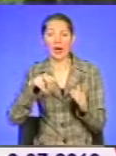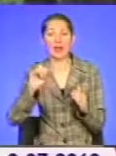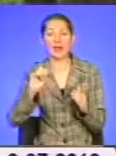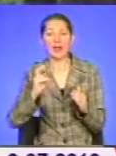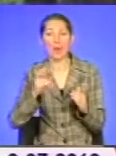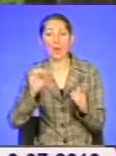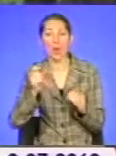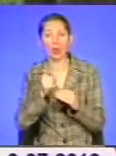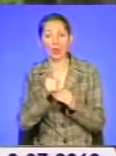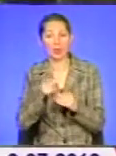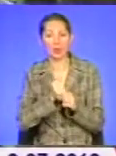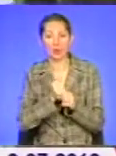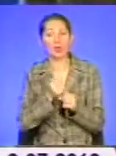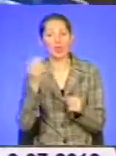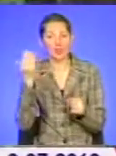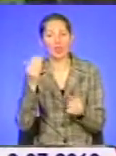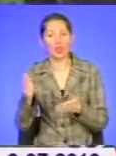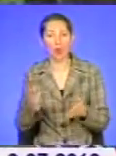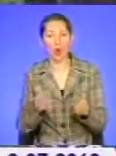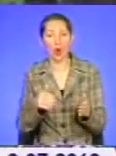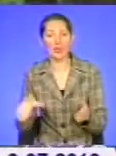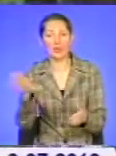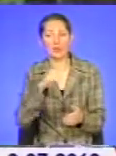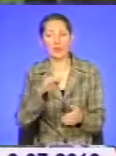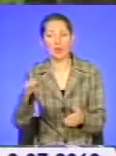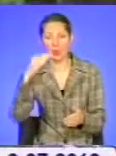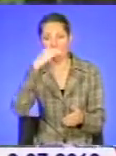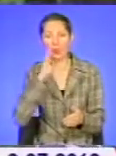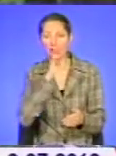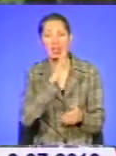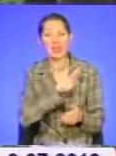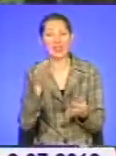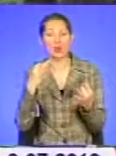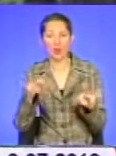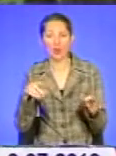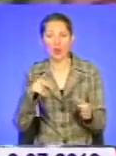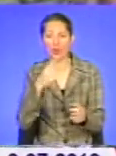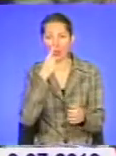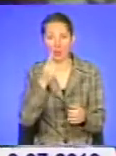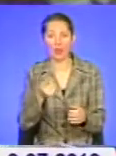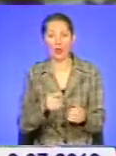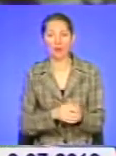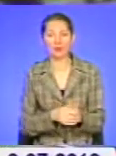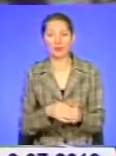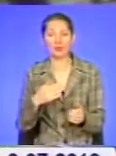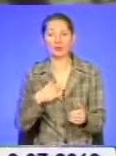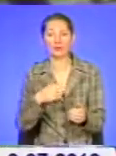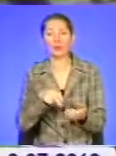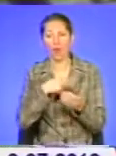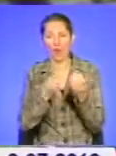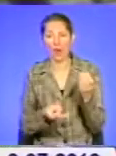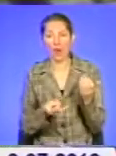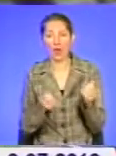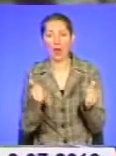дітям дозволяють туди йти. А чому не всім дозволяють? Ну, батьки ще, малі діти і не можуть. Туди далеко? Так. Я недавно впала коло